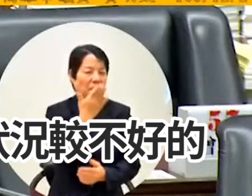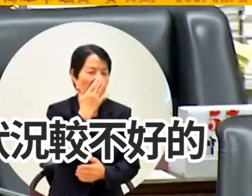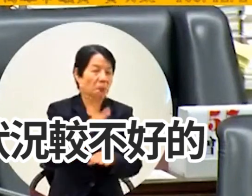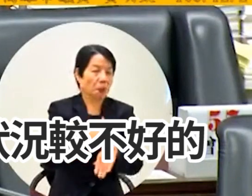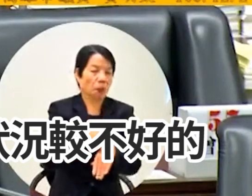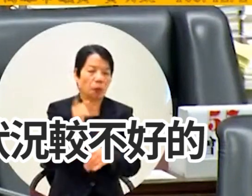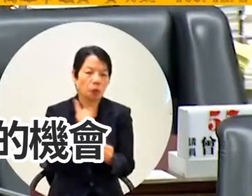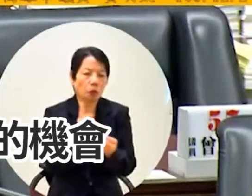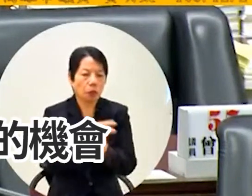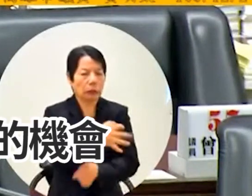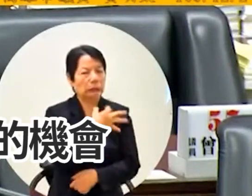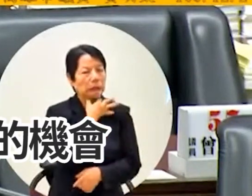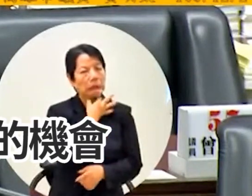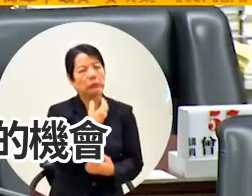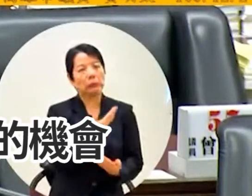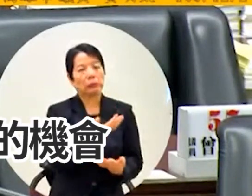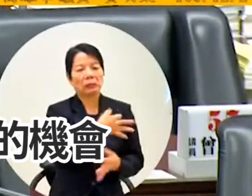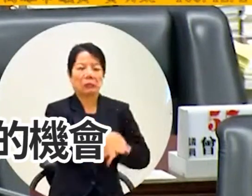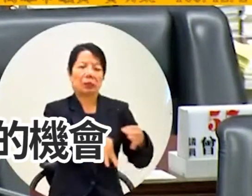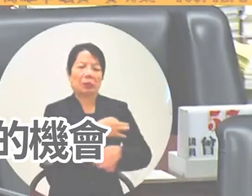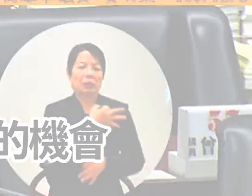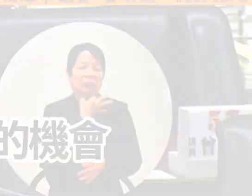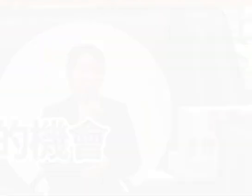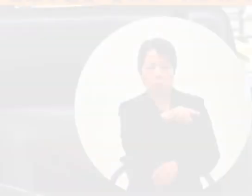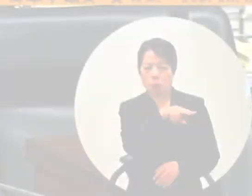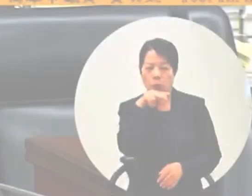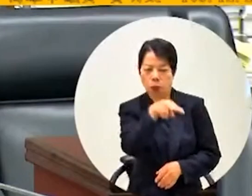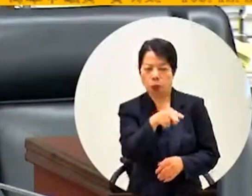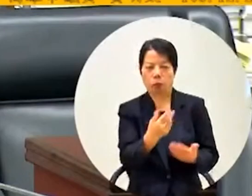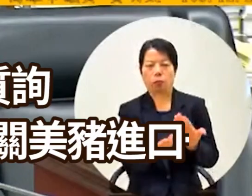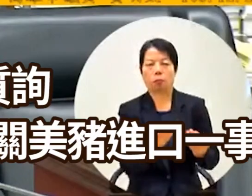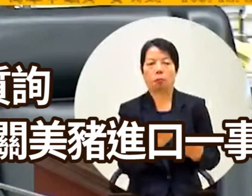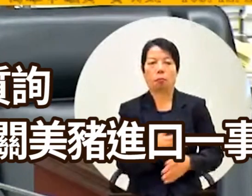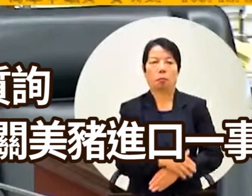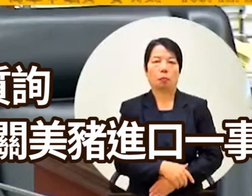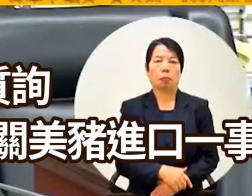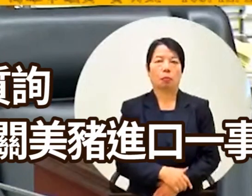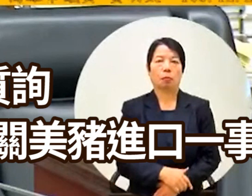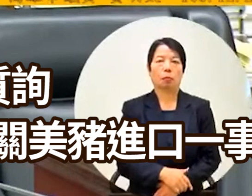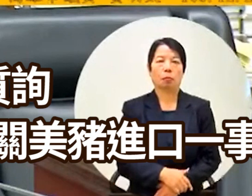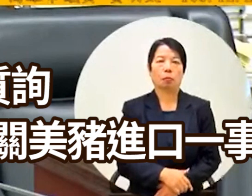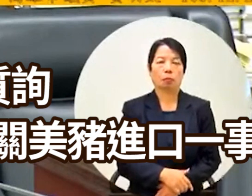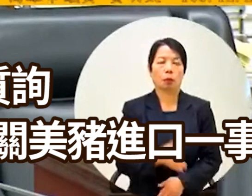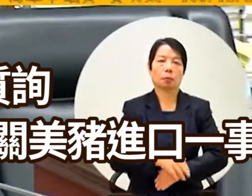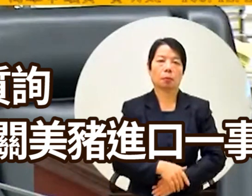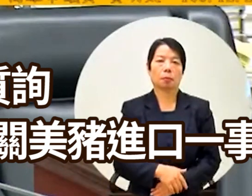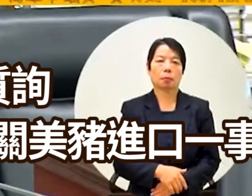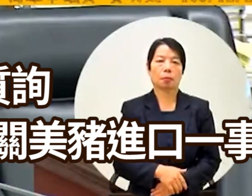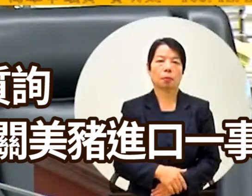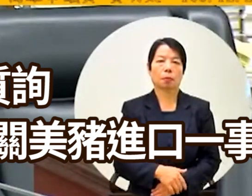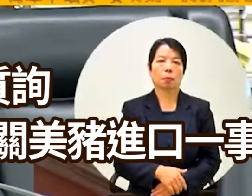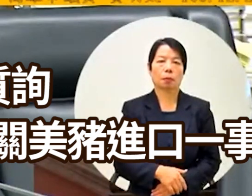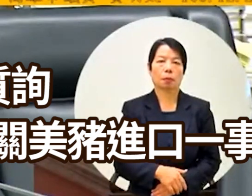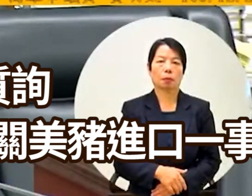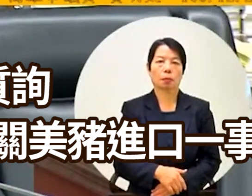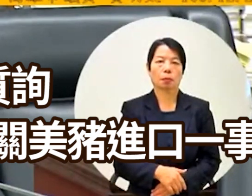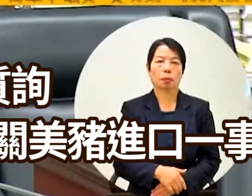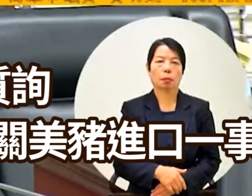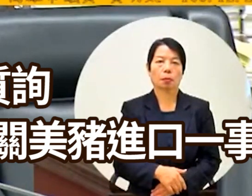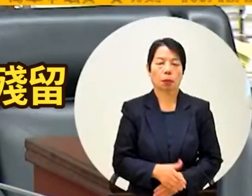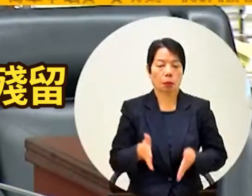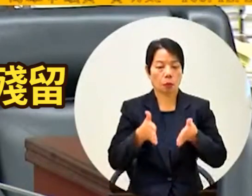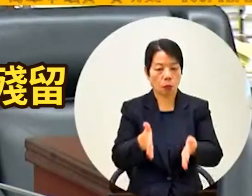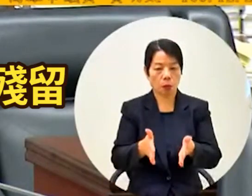较无好的，他多了一个选择的机会。首先，我要请问咱市长哈，针对这个莱